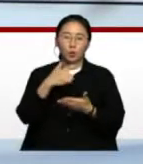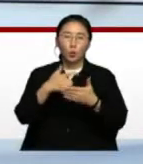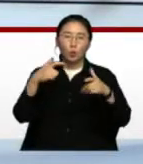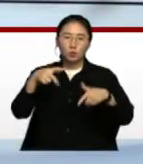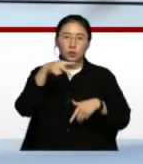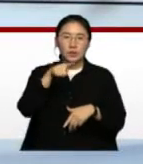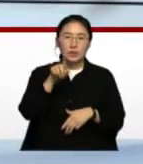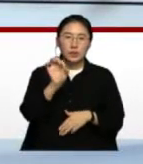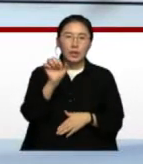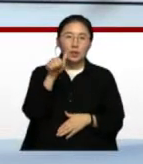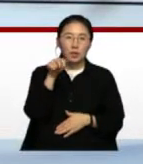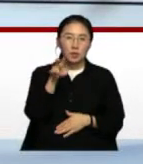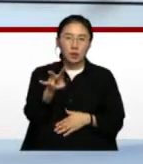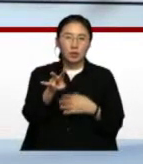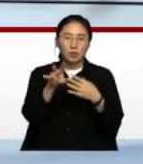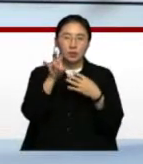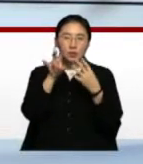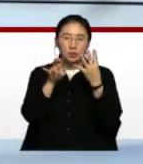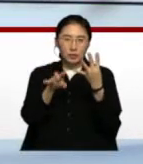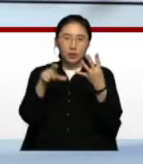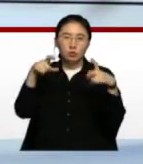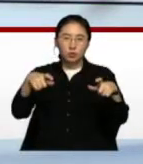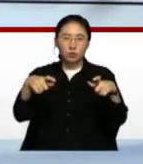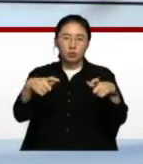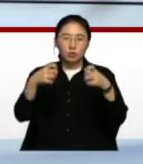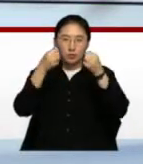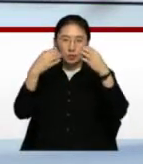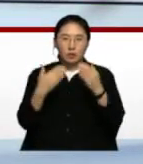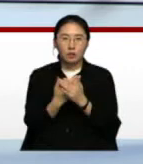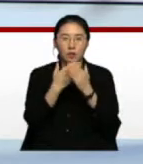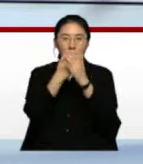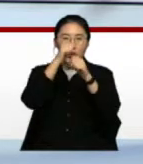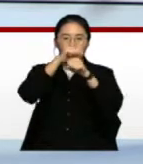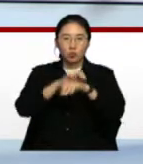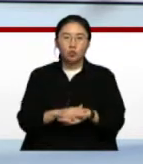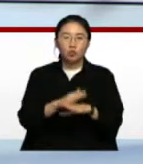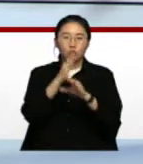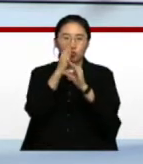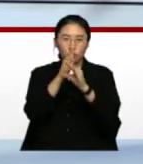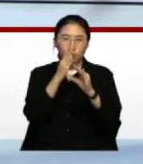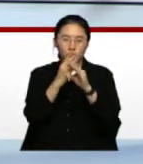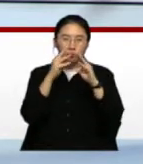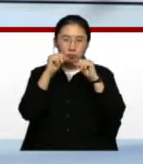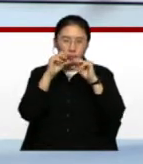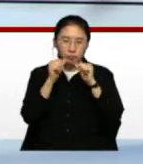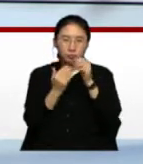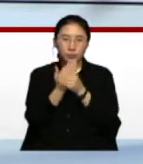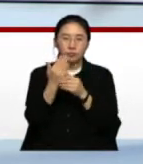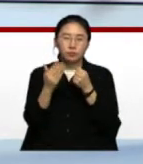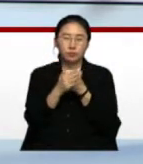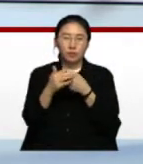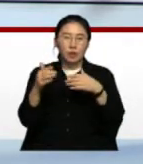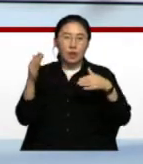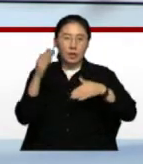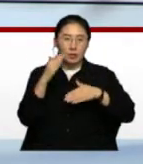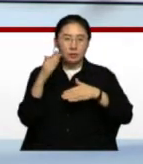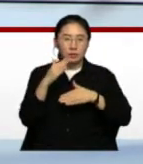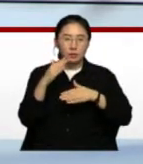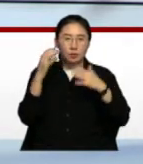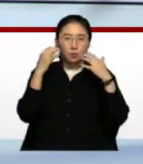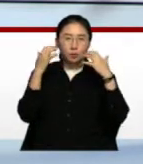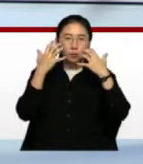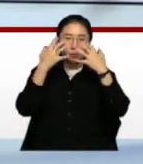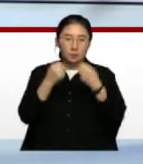노원구 상계 4구역 재개발 철거 공사 도중 미세먼지가 발생해 인근 초등학교 학생들이 고통받고 있다는 소식 전해드린